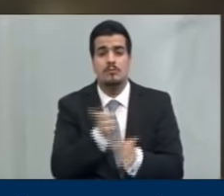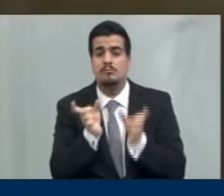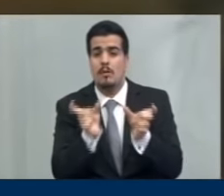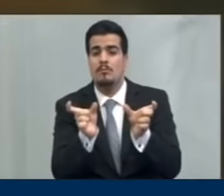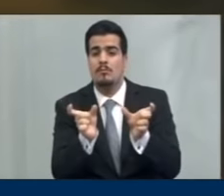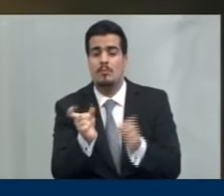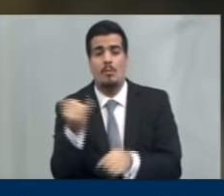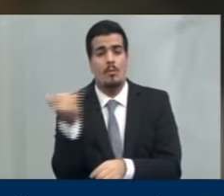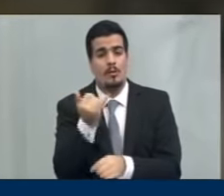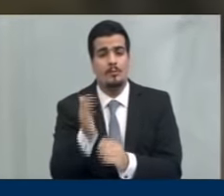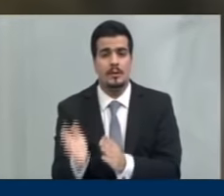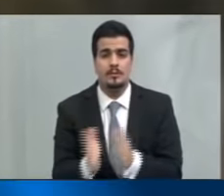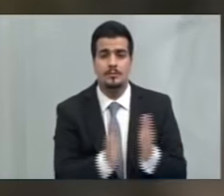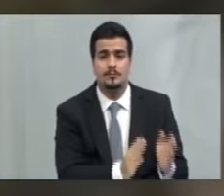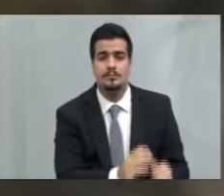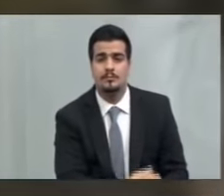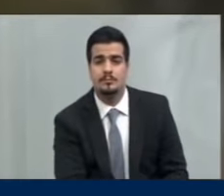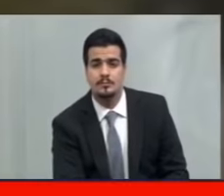ضدهم.